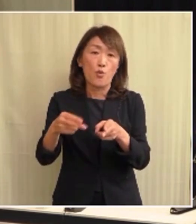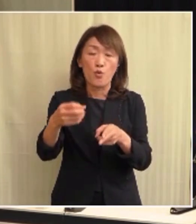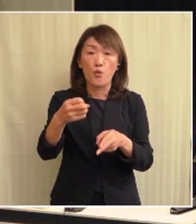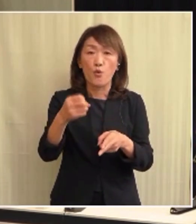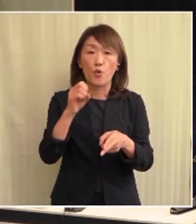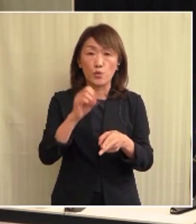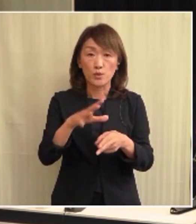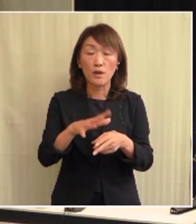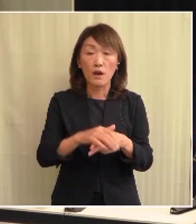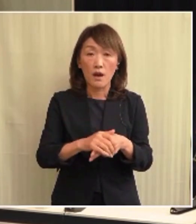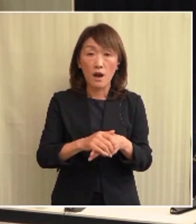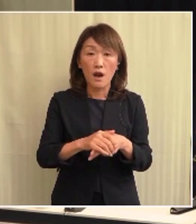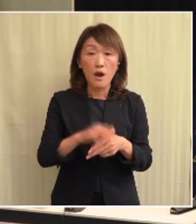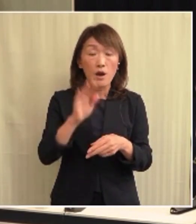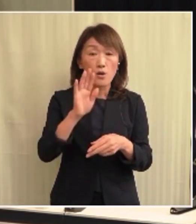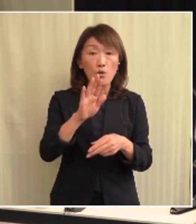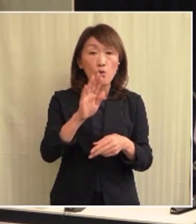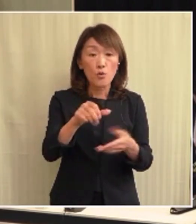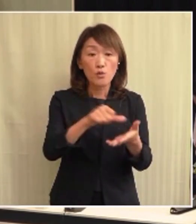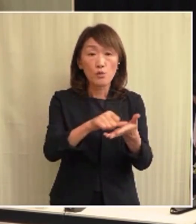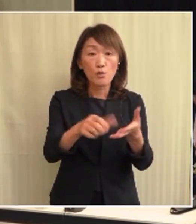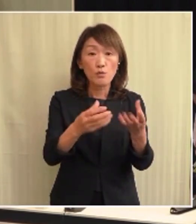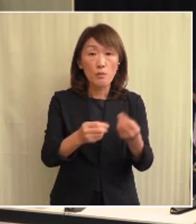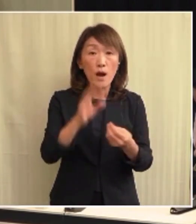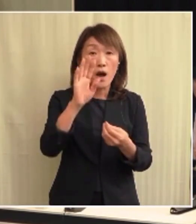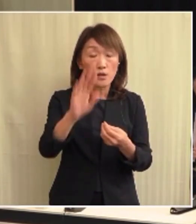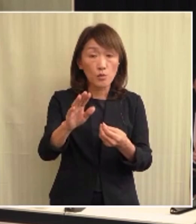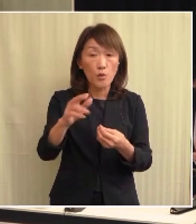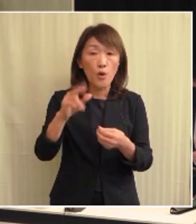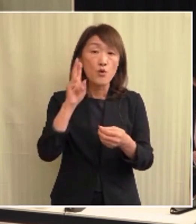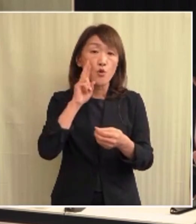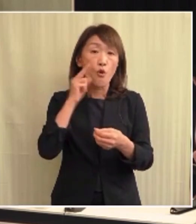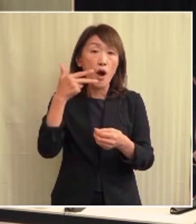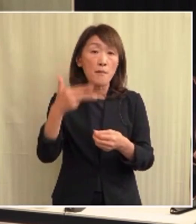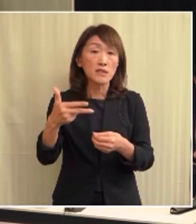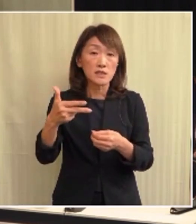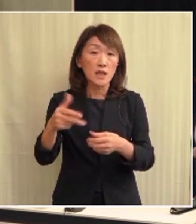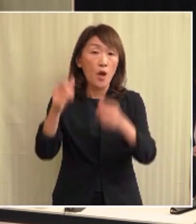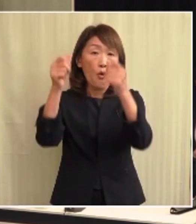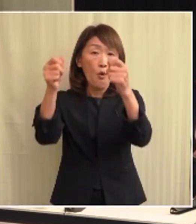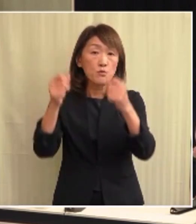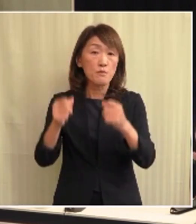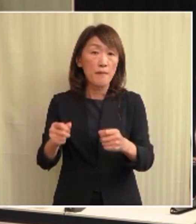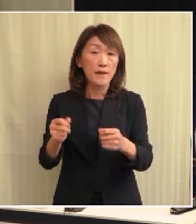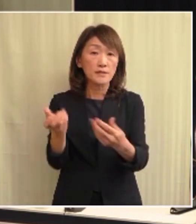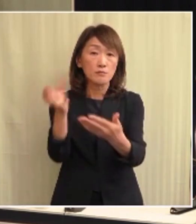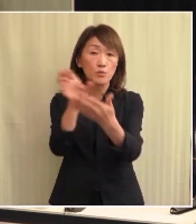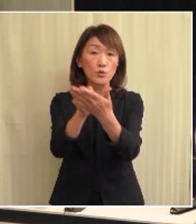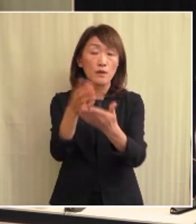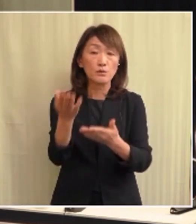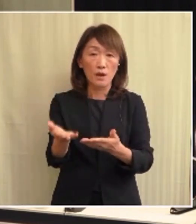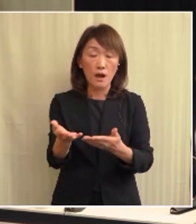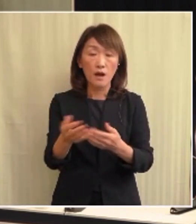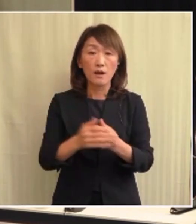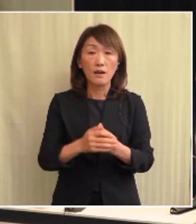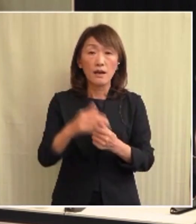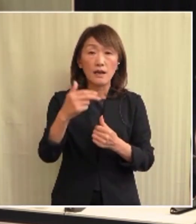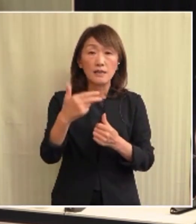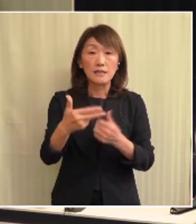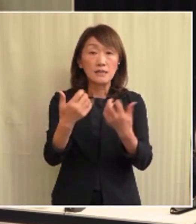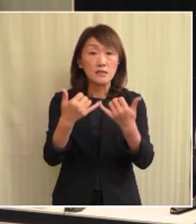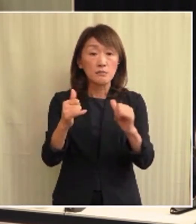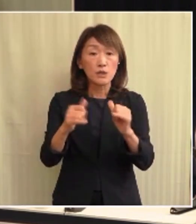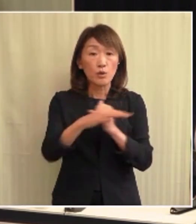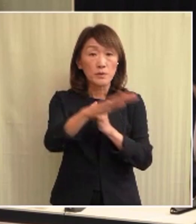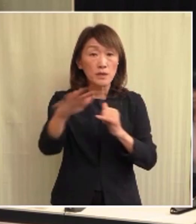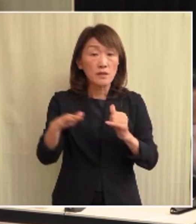登録がされると、例えば市の方でホームページにアップするとか、どんな形でこう周知される、市民の方から取るとこれが登録され